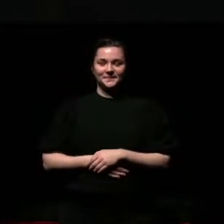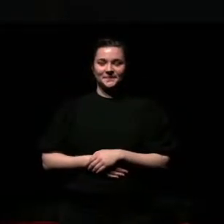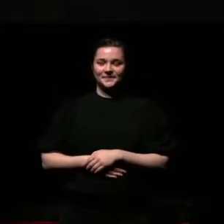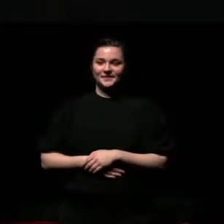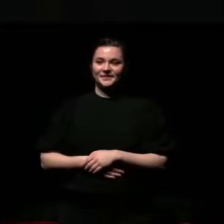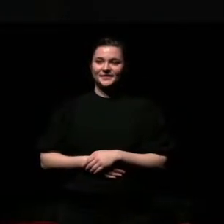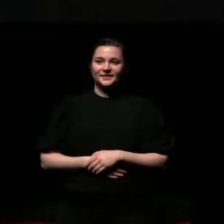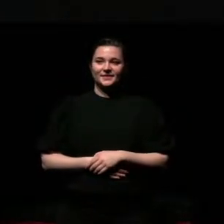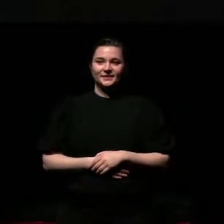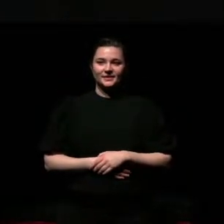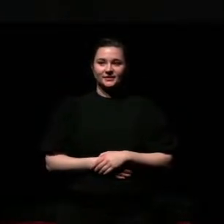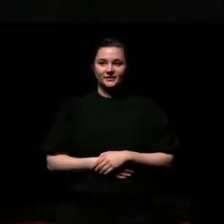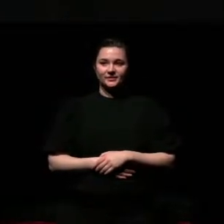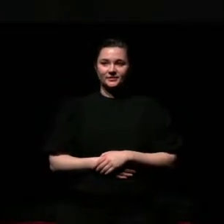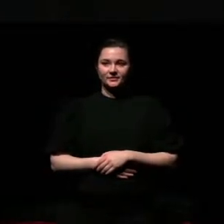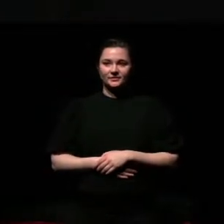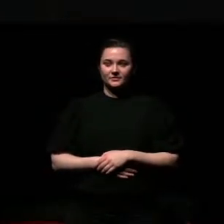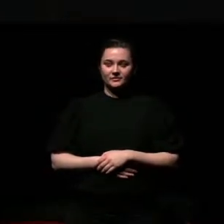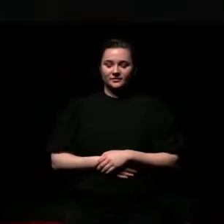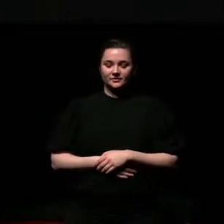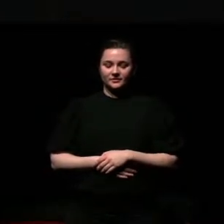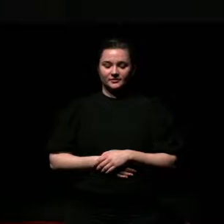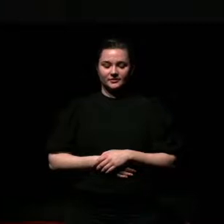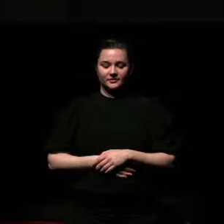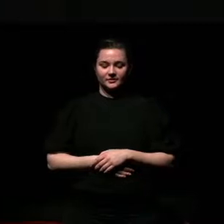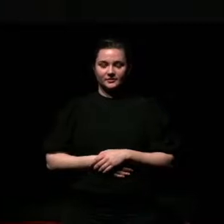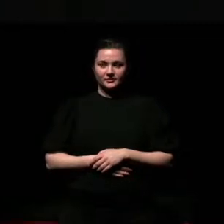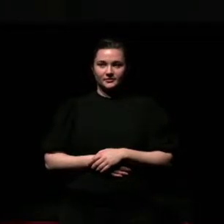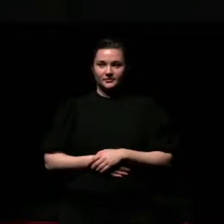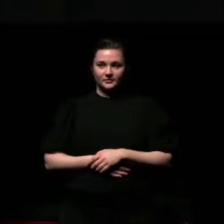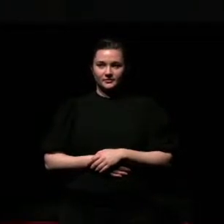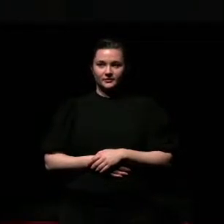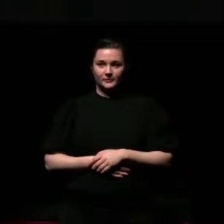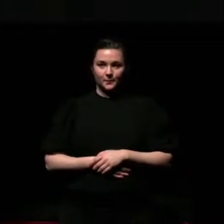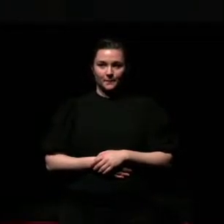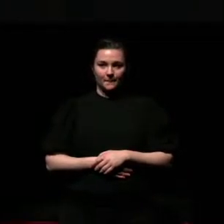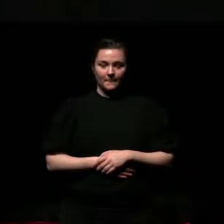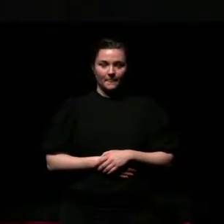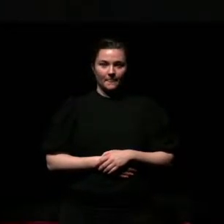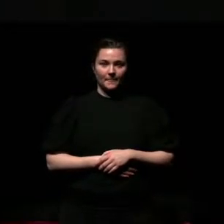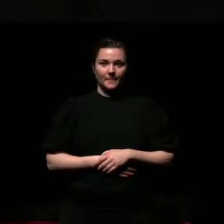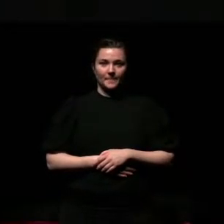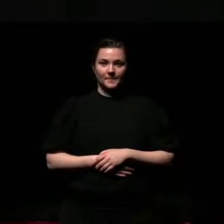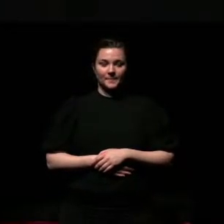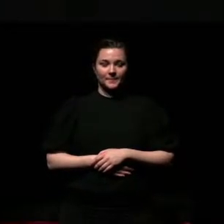Hva var det litt ellers så for? Jeg har litt alene for meg en evaskatt i den vi har råd.